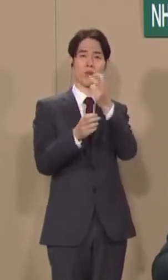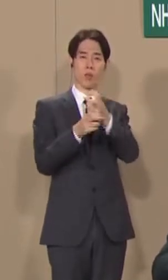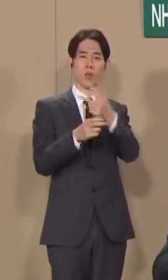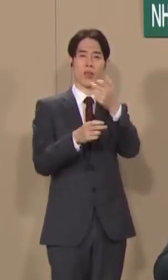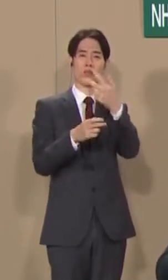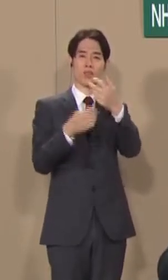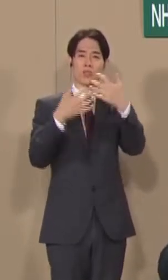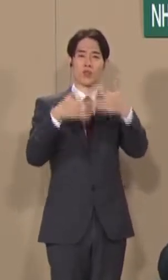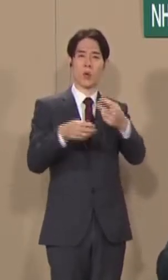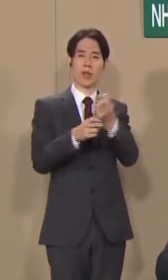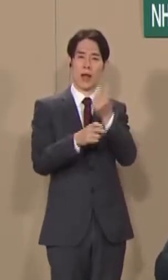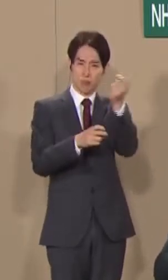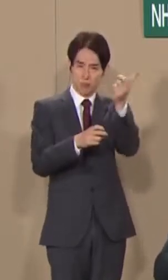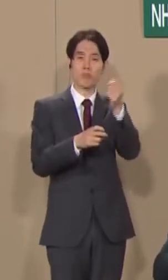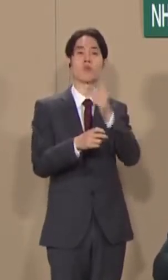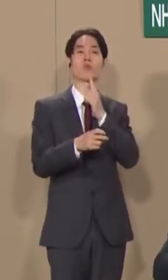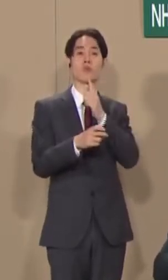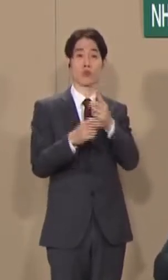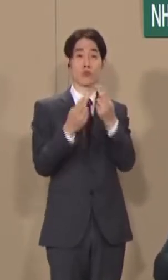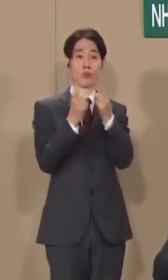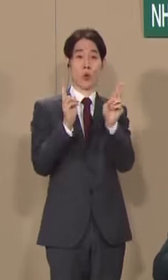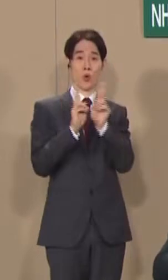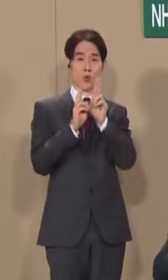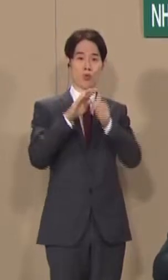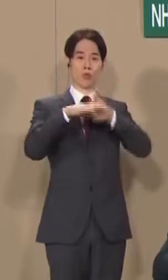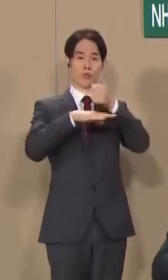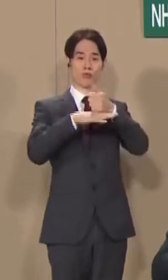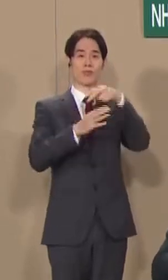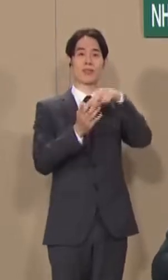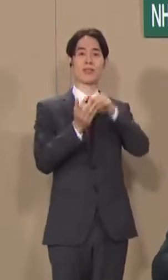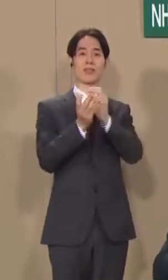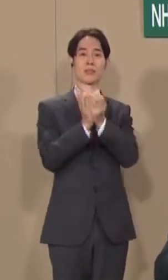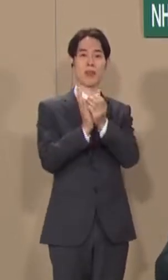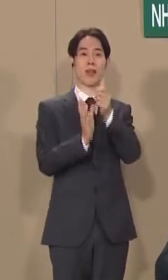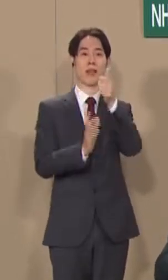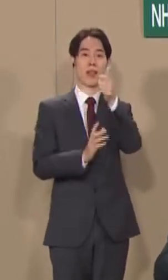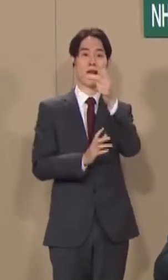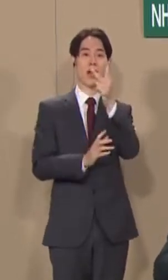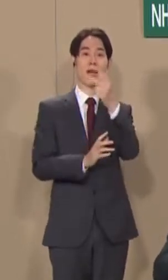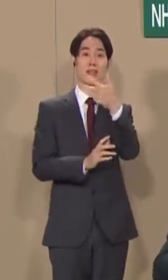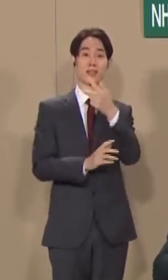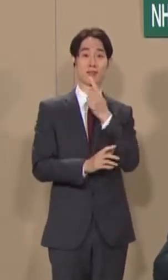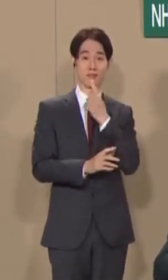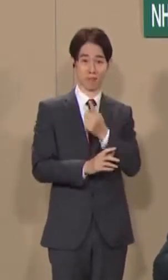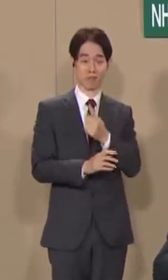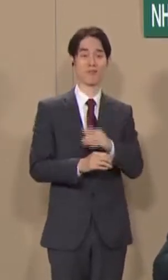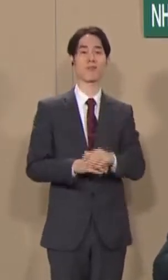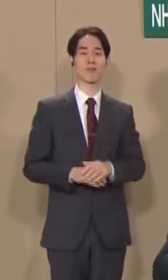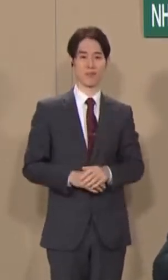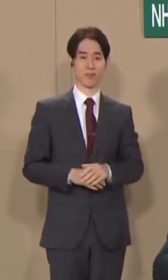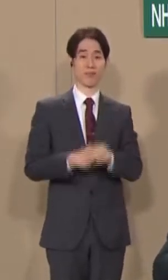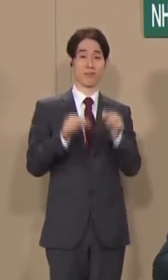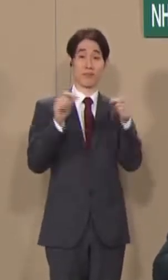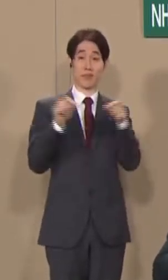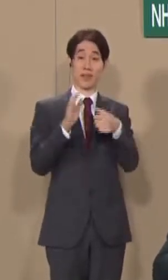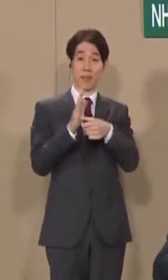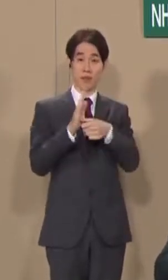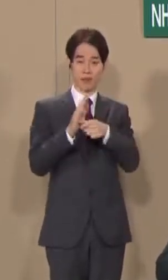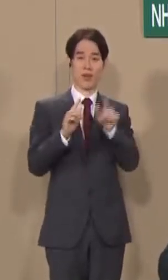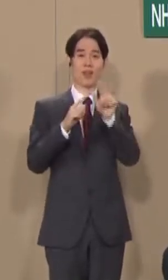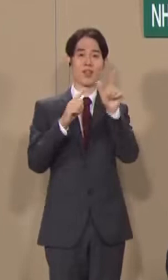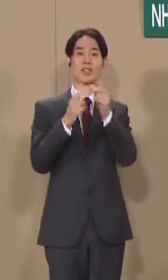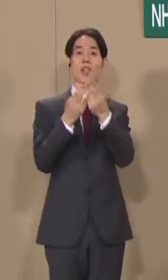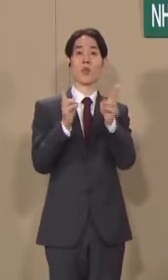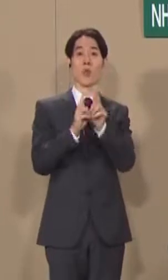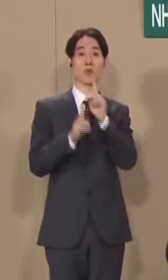でという名の国政政党党首立花隆でございます略称は nhk 等で